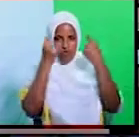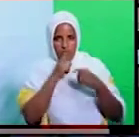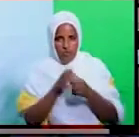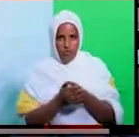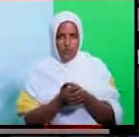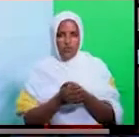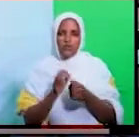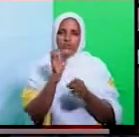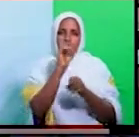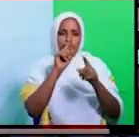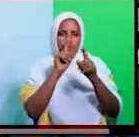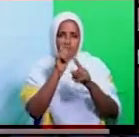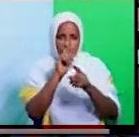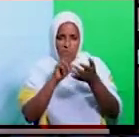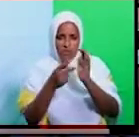አዝመራ ይያለ